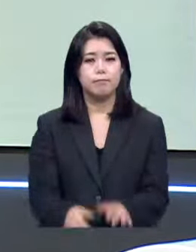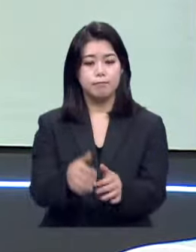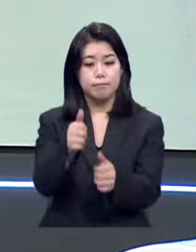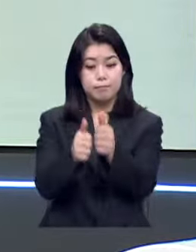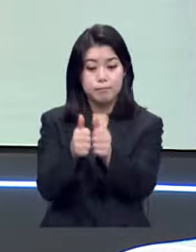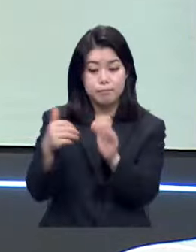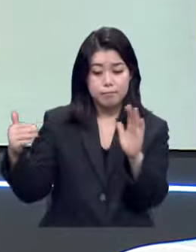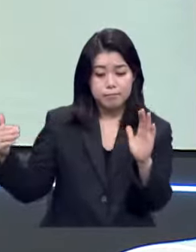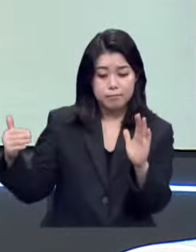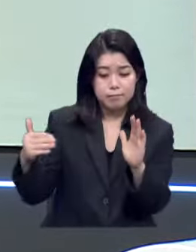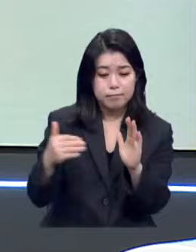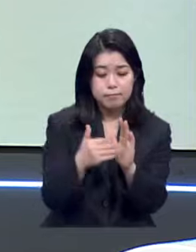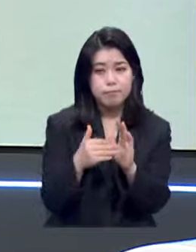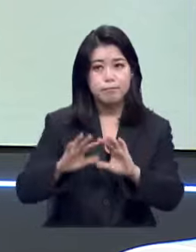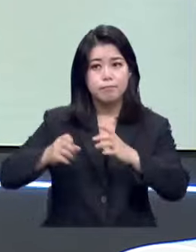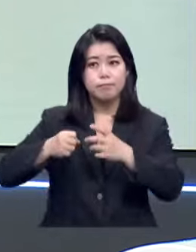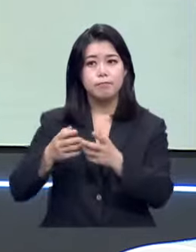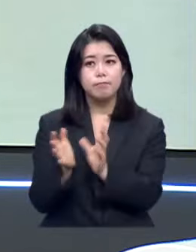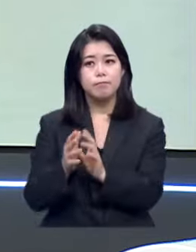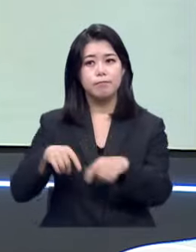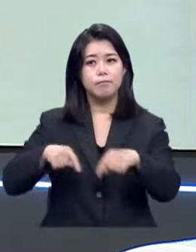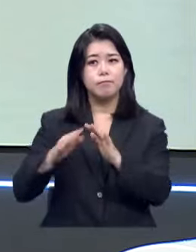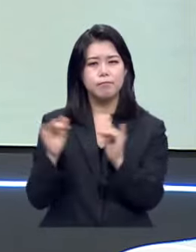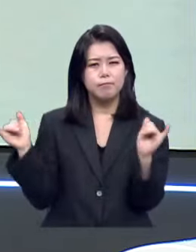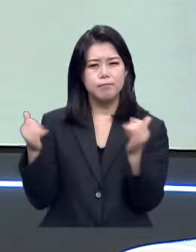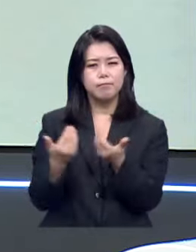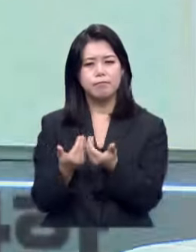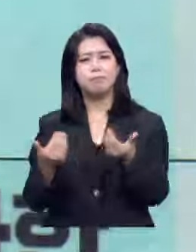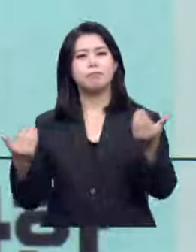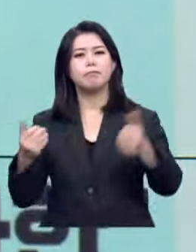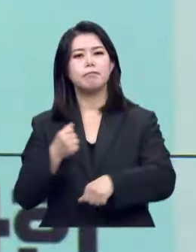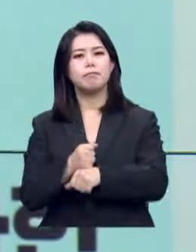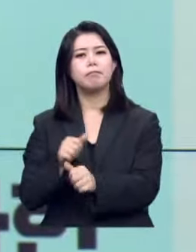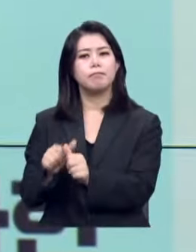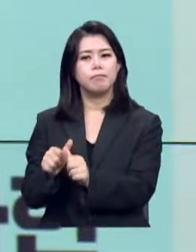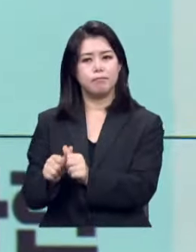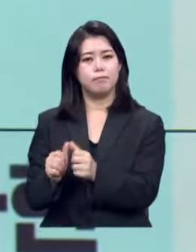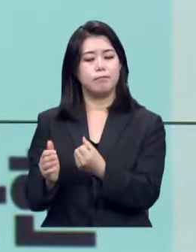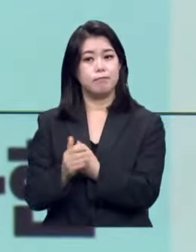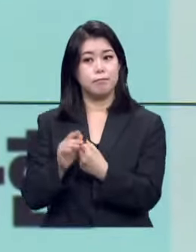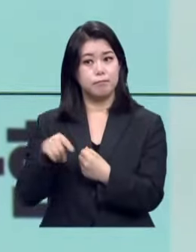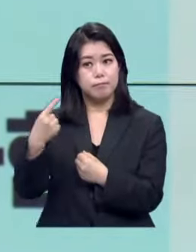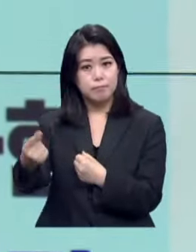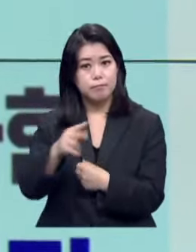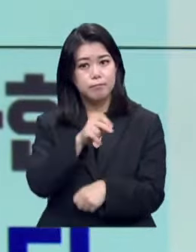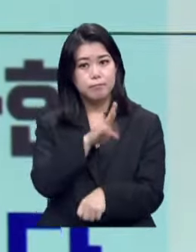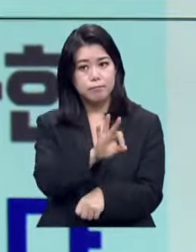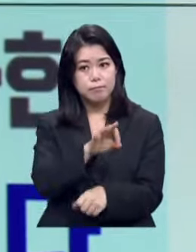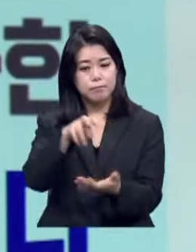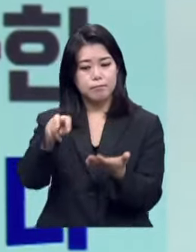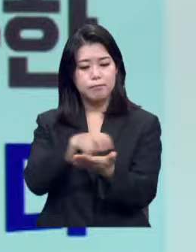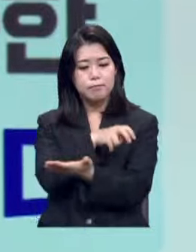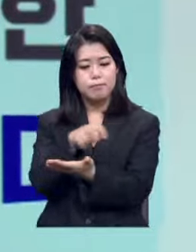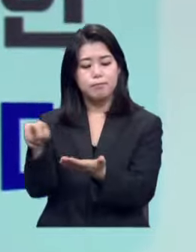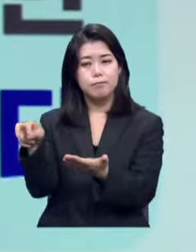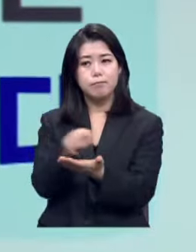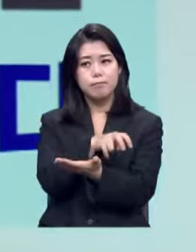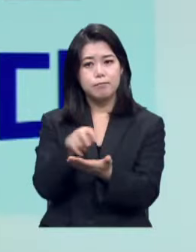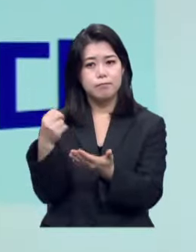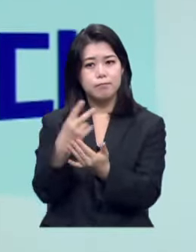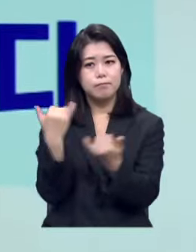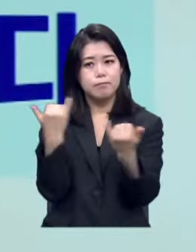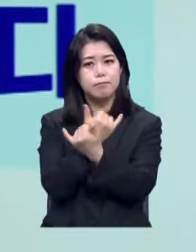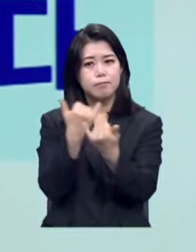경선 막바지쯤 국민의 임 정치인이 거리를 두라고 조언을 했고 그래서 이후의 대통령은 명시와 문자를 주고 받거나